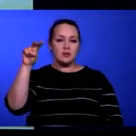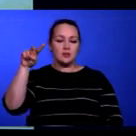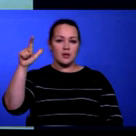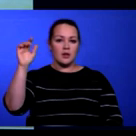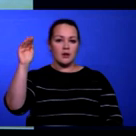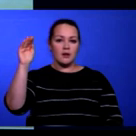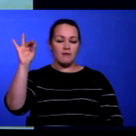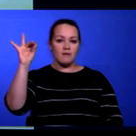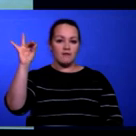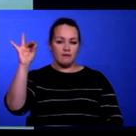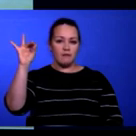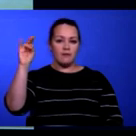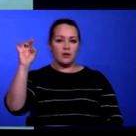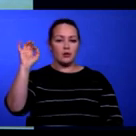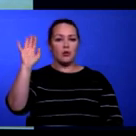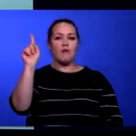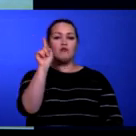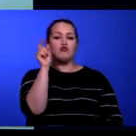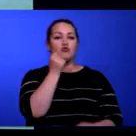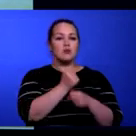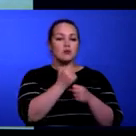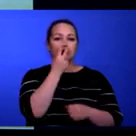что сделать увидеть